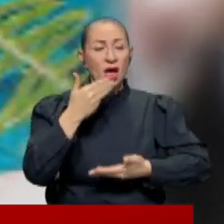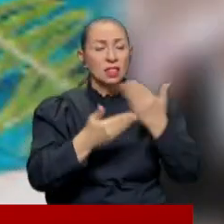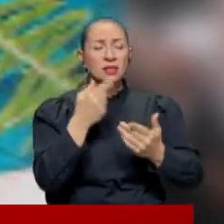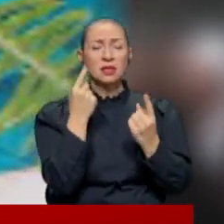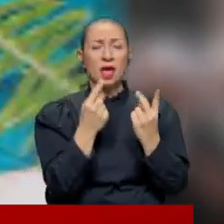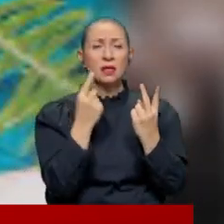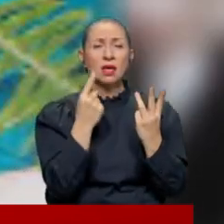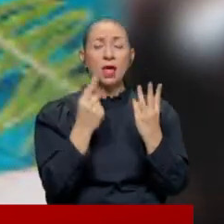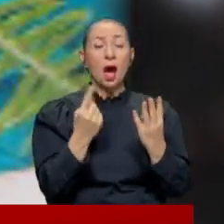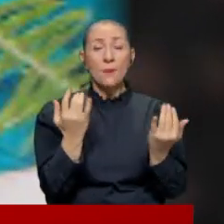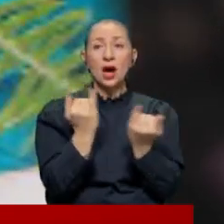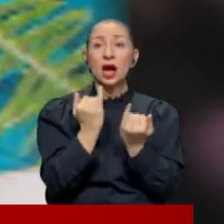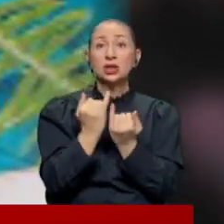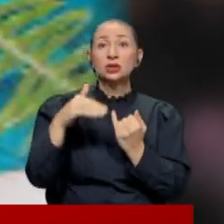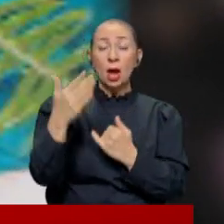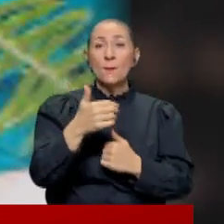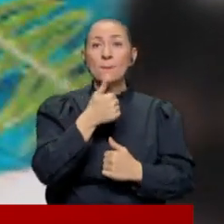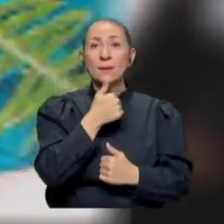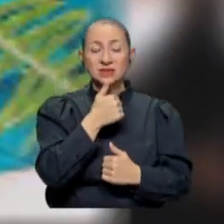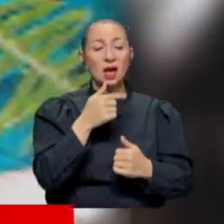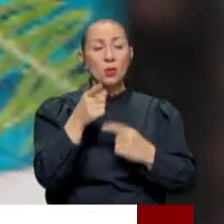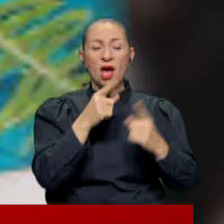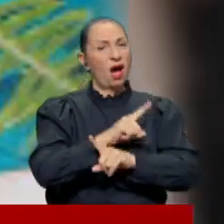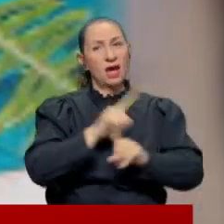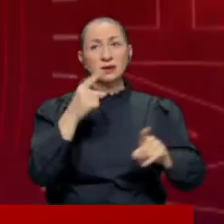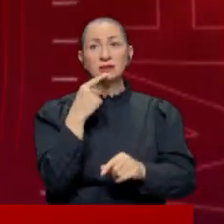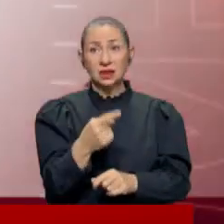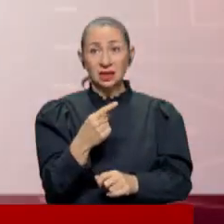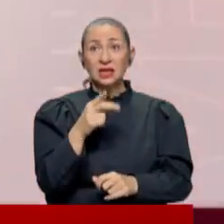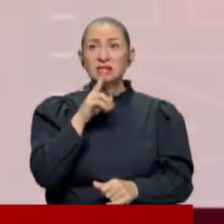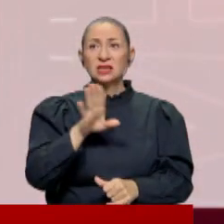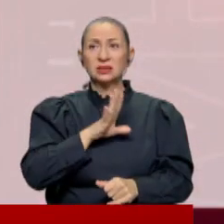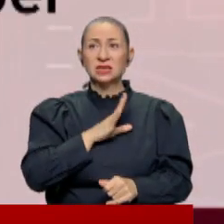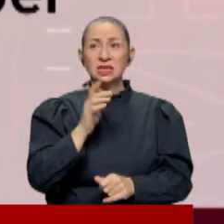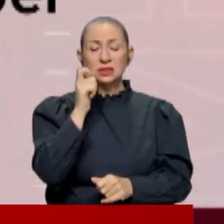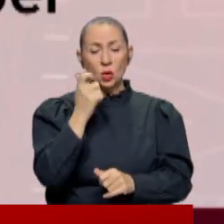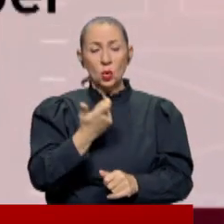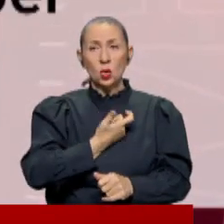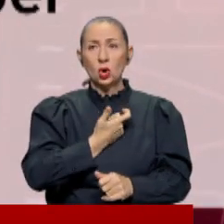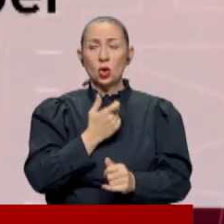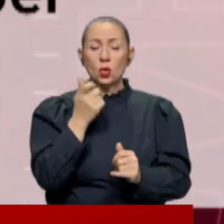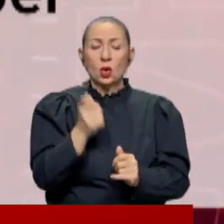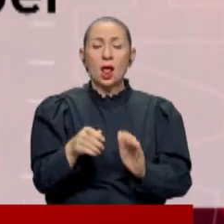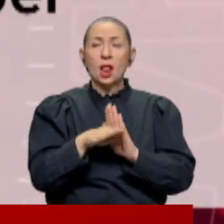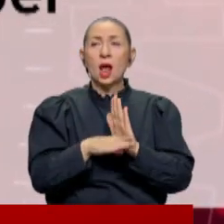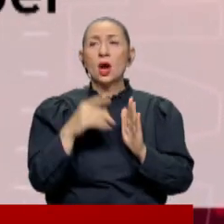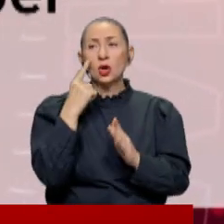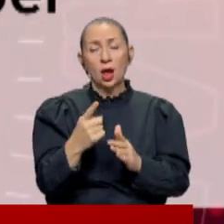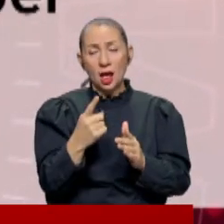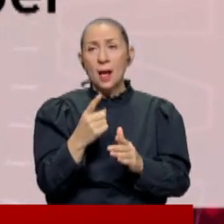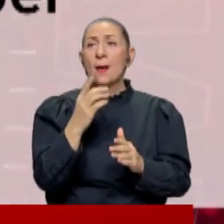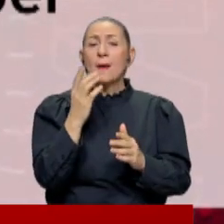tek tek. Ama kardeşlerinden sonra babası da iddiaları reddetti. Kızımız İslami ve hukuki kurallara uygun